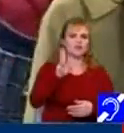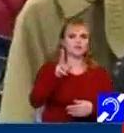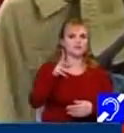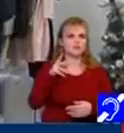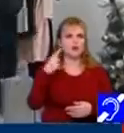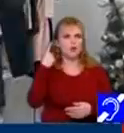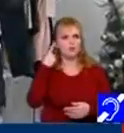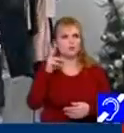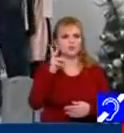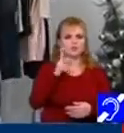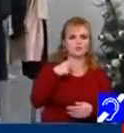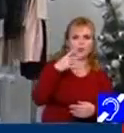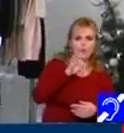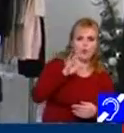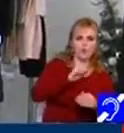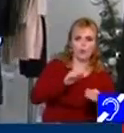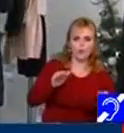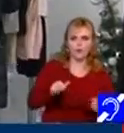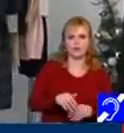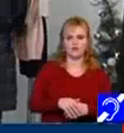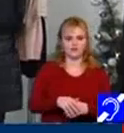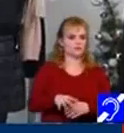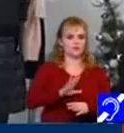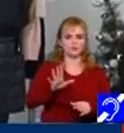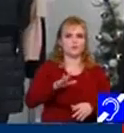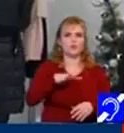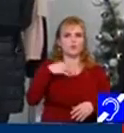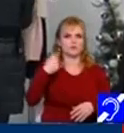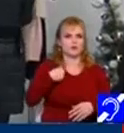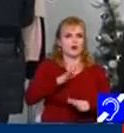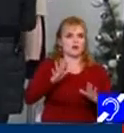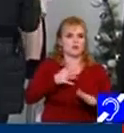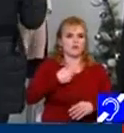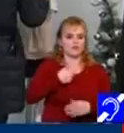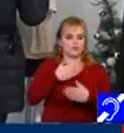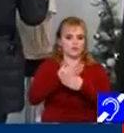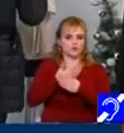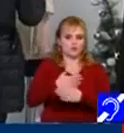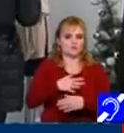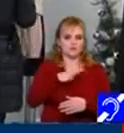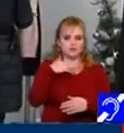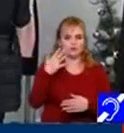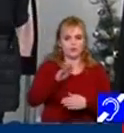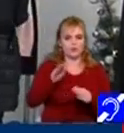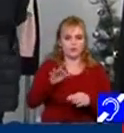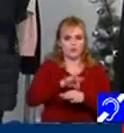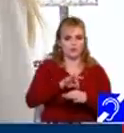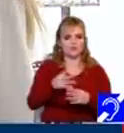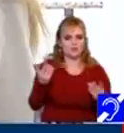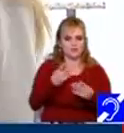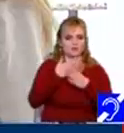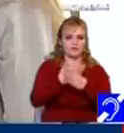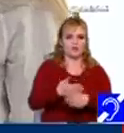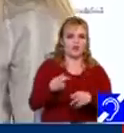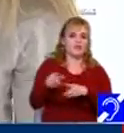să nu reacționez cumva. Este strigător la cer că atâția copii sunt bolnavi, mă rog, trebuie oricum să reacționăm.